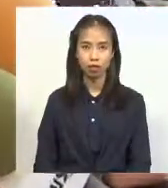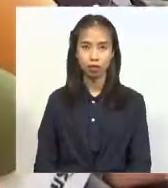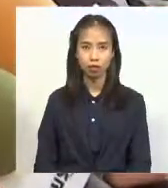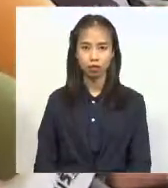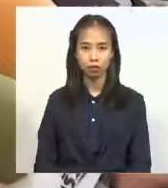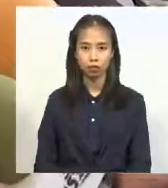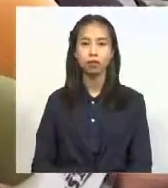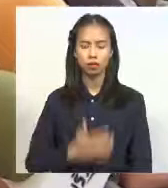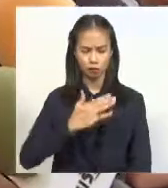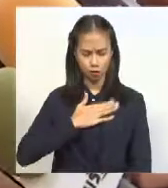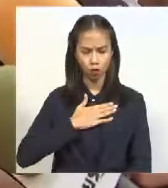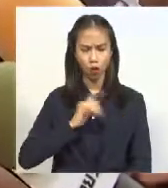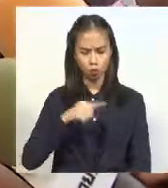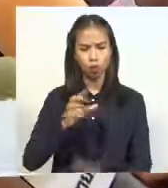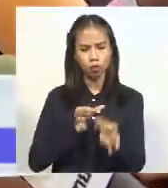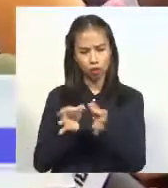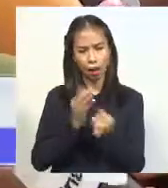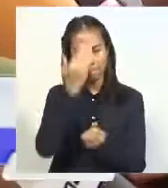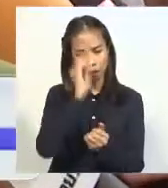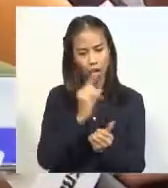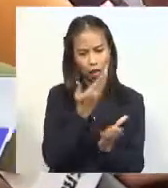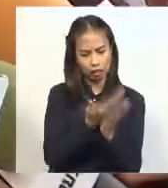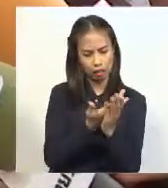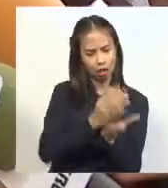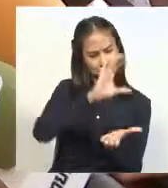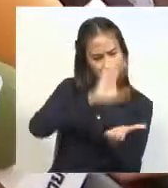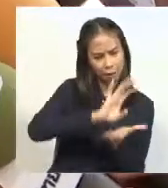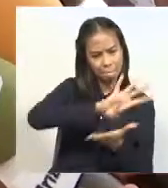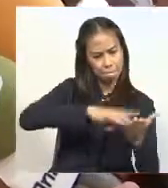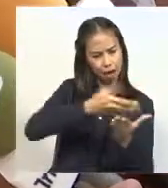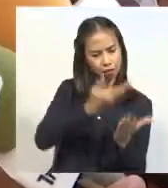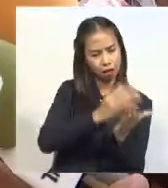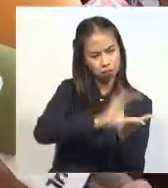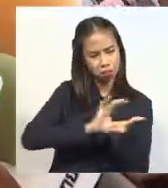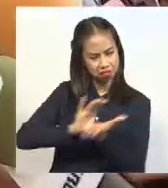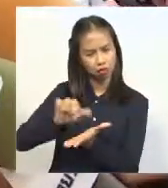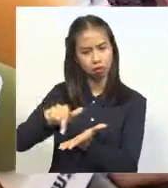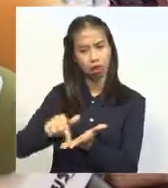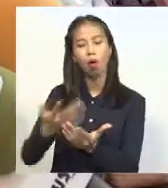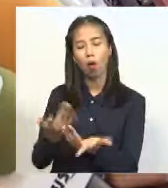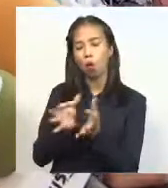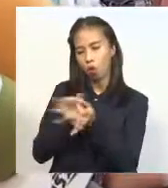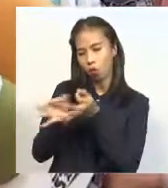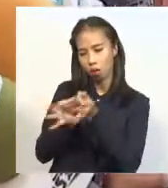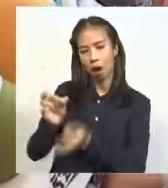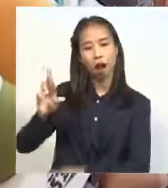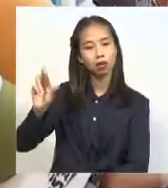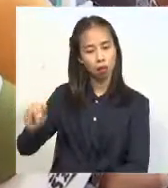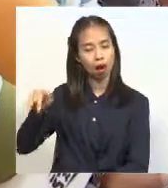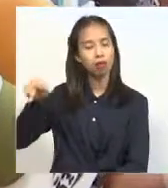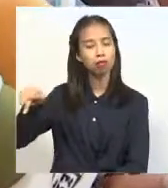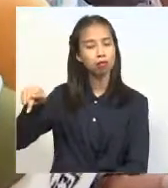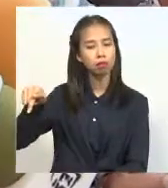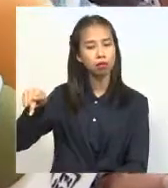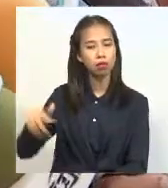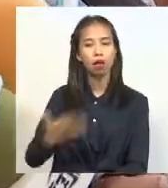ก็ต้องชี้แจงนะตั้งงบประมาณไปก็ต้องชี้แจงทางสภานะว่าจ